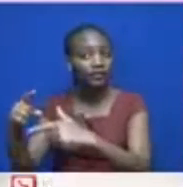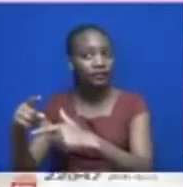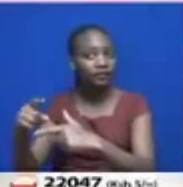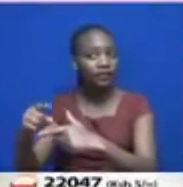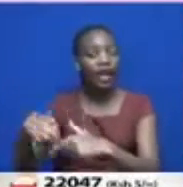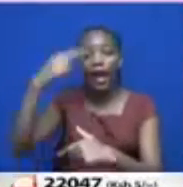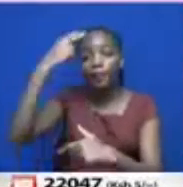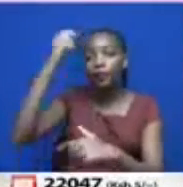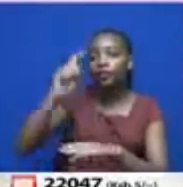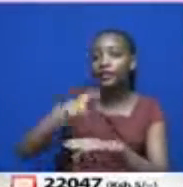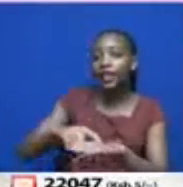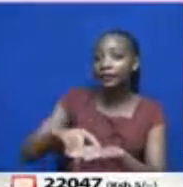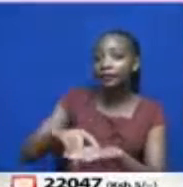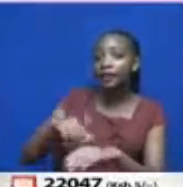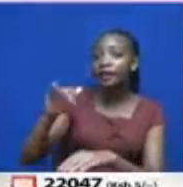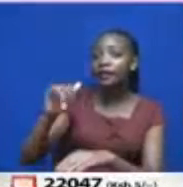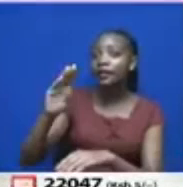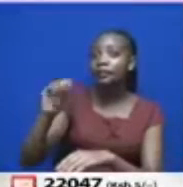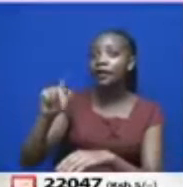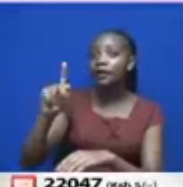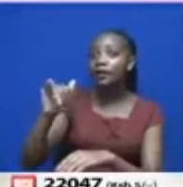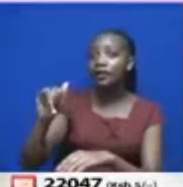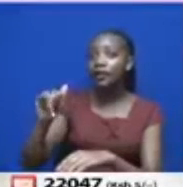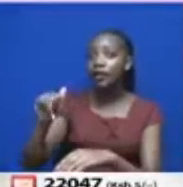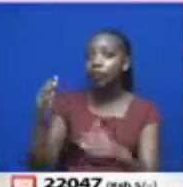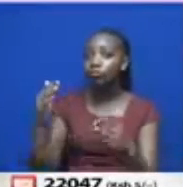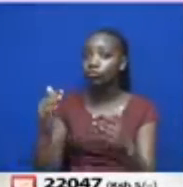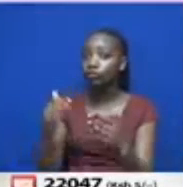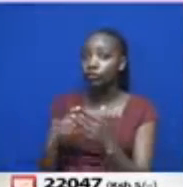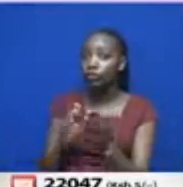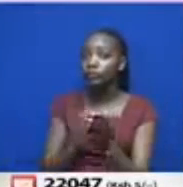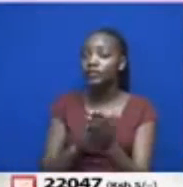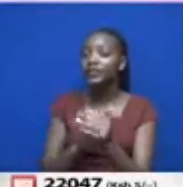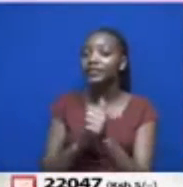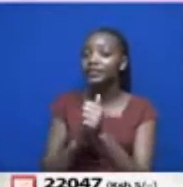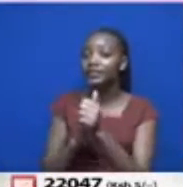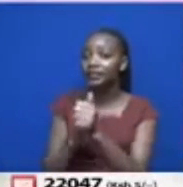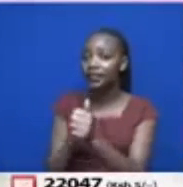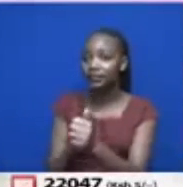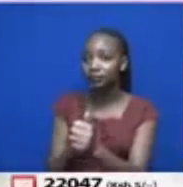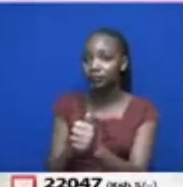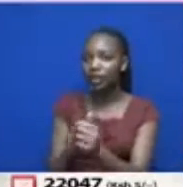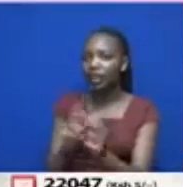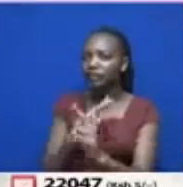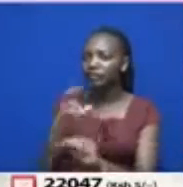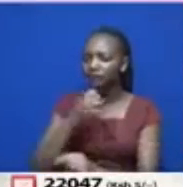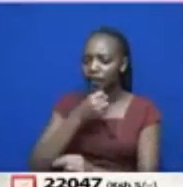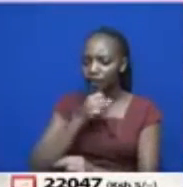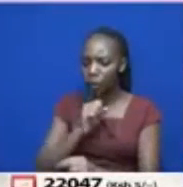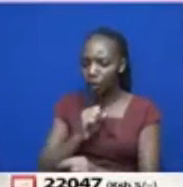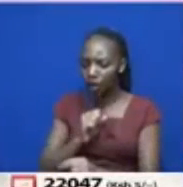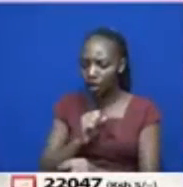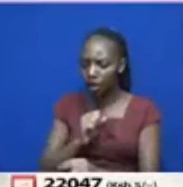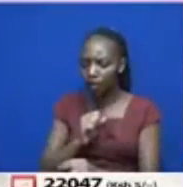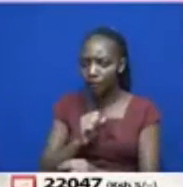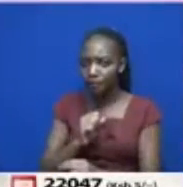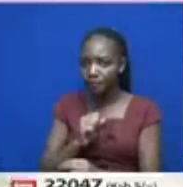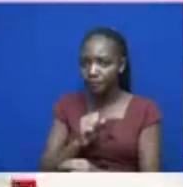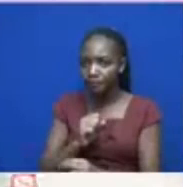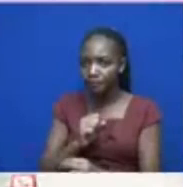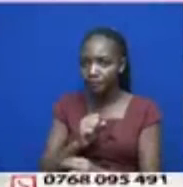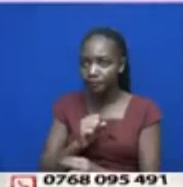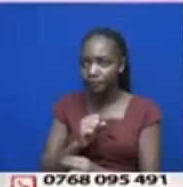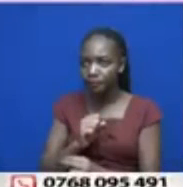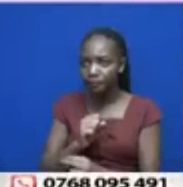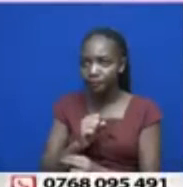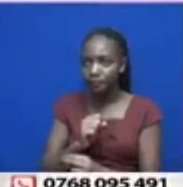alipokuwa anaondoka, mm-hmm, kidogo athe ilikuwa imeathirika, mm-hmm, alikuwa kidogo amezeeka. Mm-hmm. Kwa hivyo what this means for